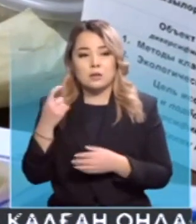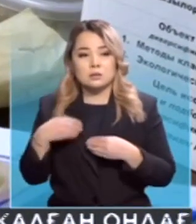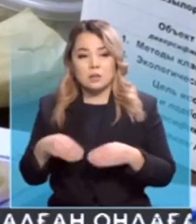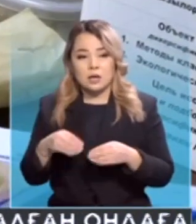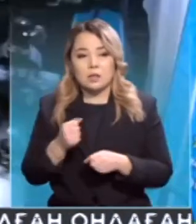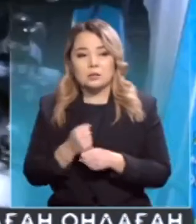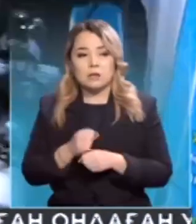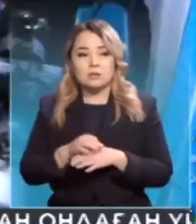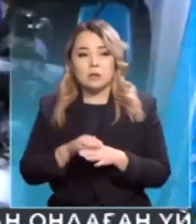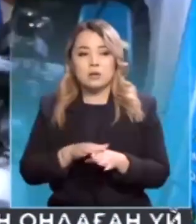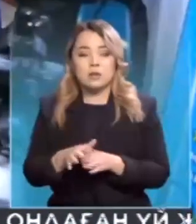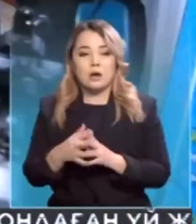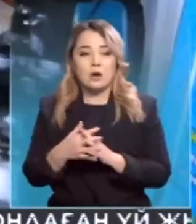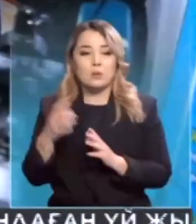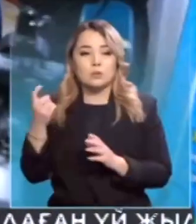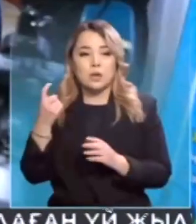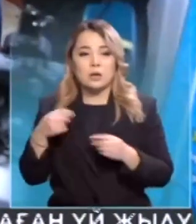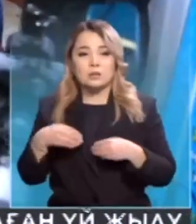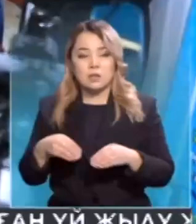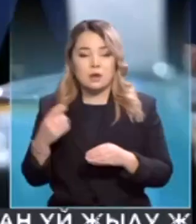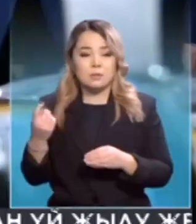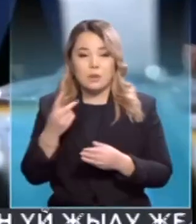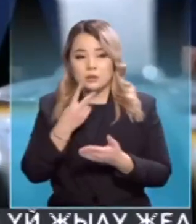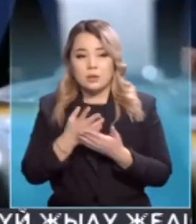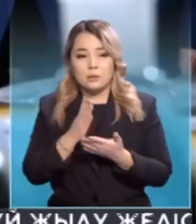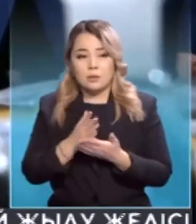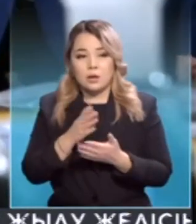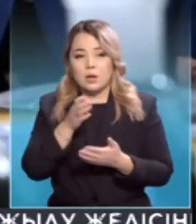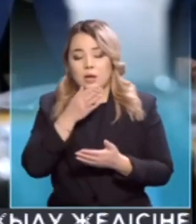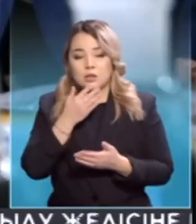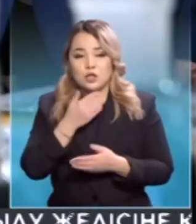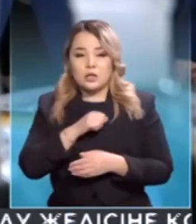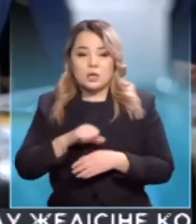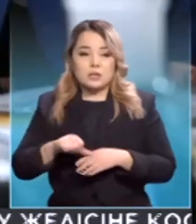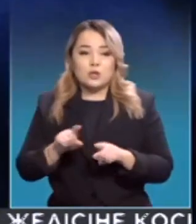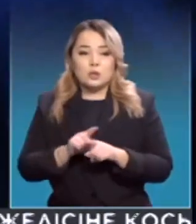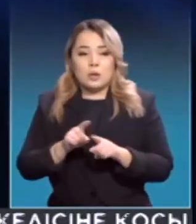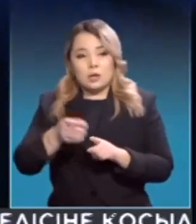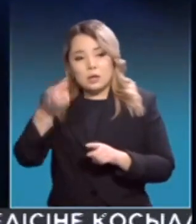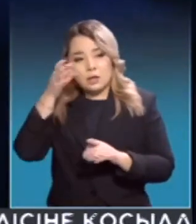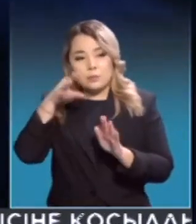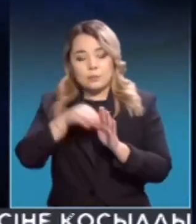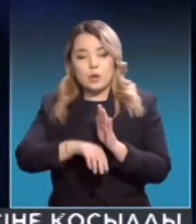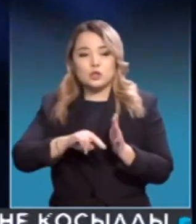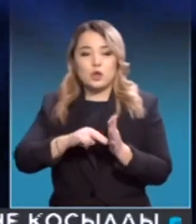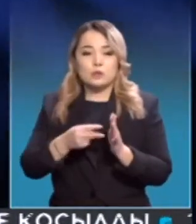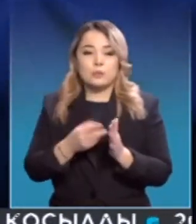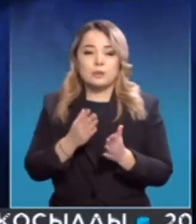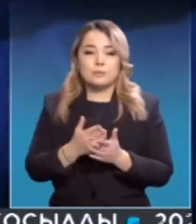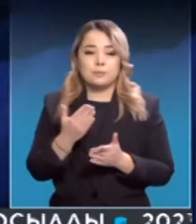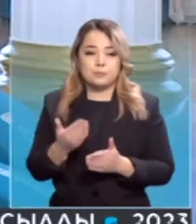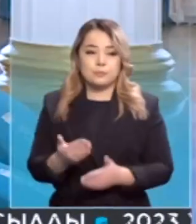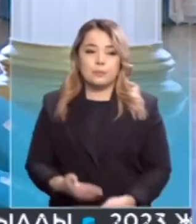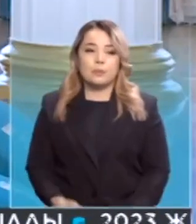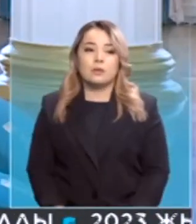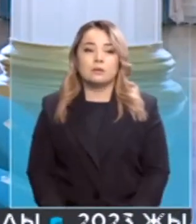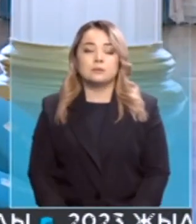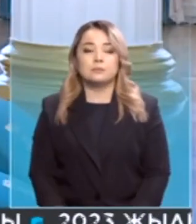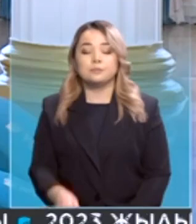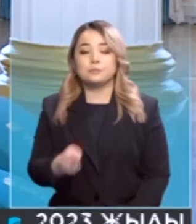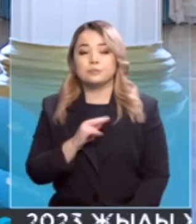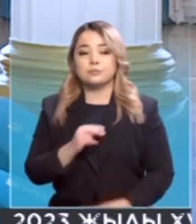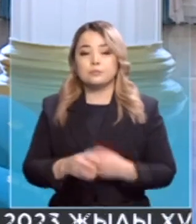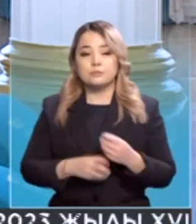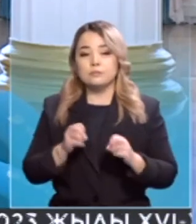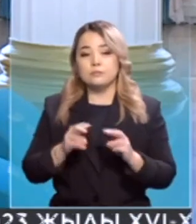аймақ болған соң ауыл шаруашылығы бағытында шетелдік ғалымдардың ілімін енгізу жоспарда бар. Тағы да бір халықаралық серіктестікті